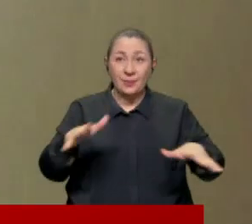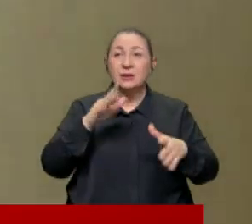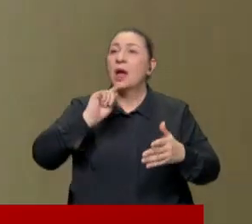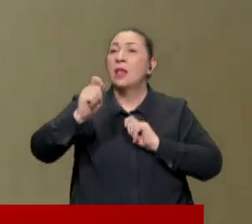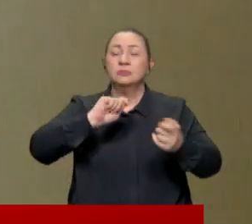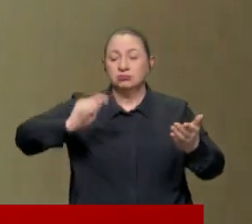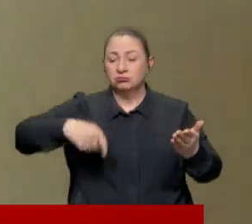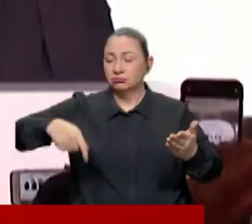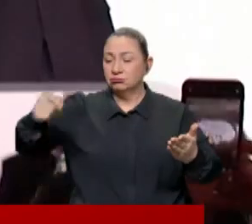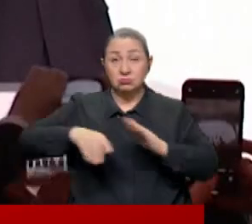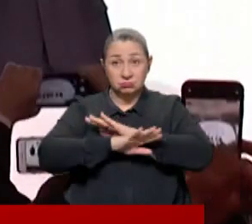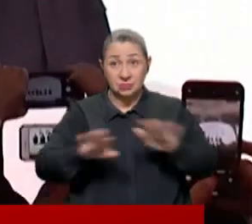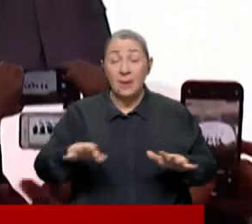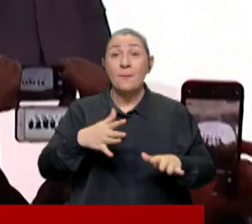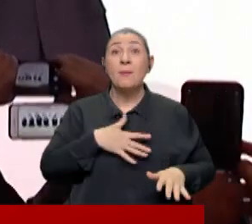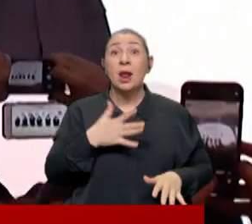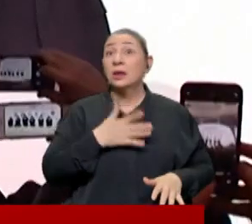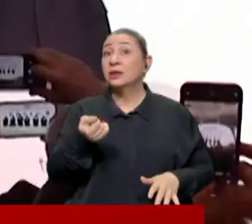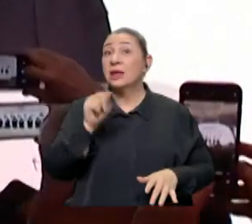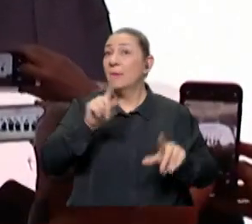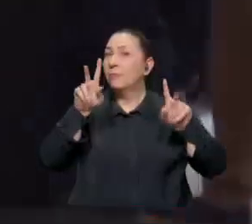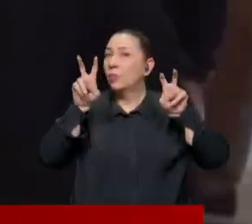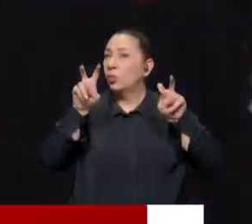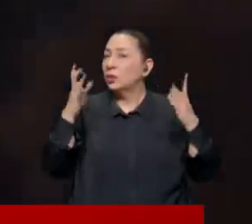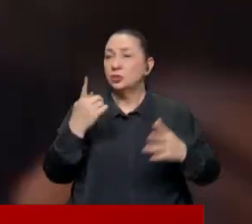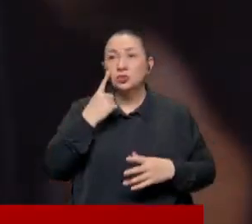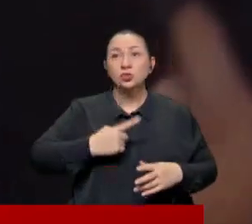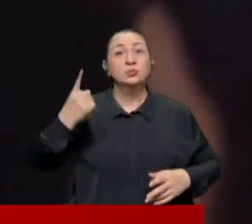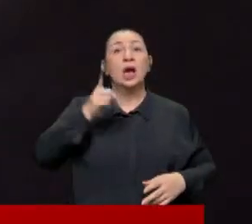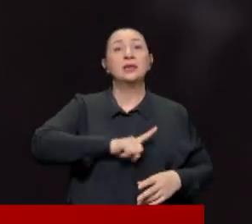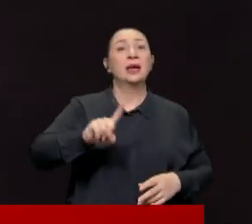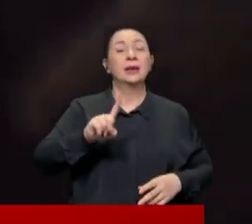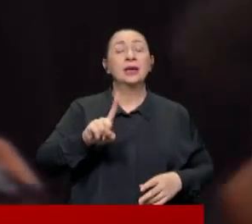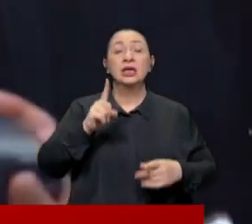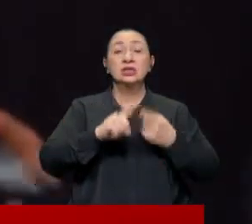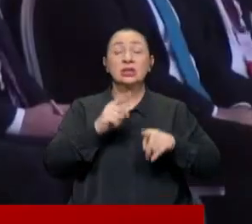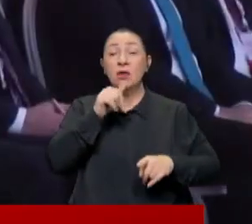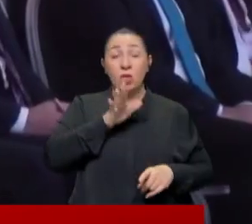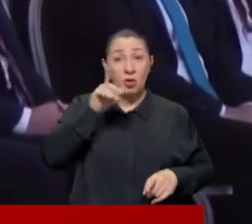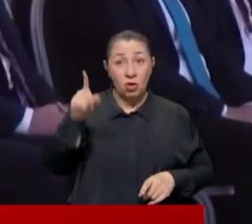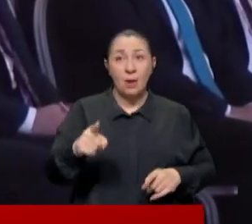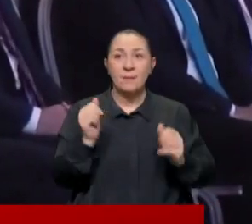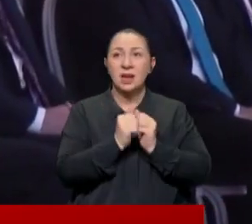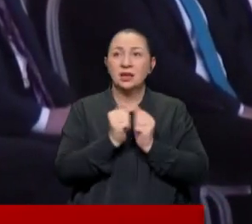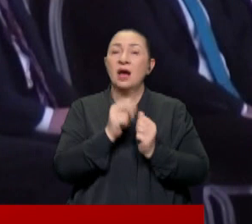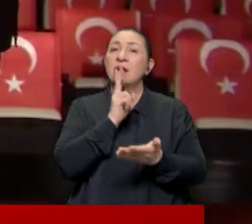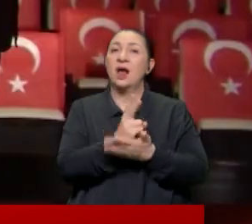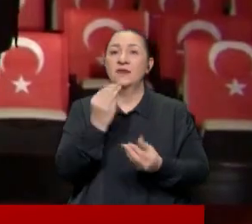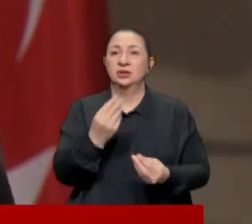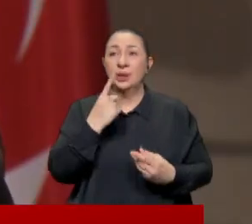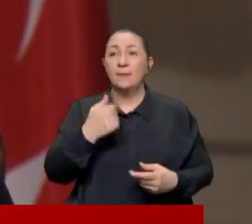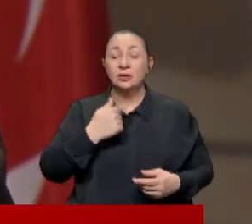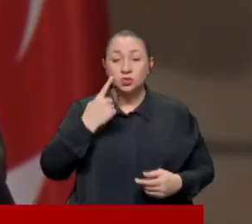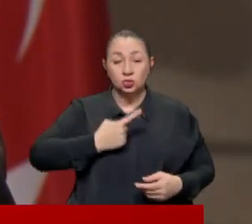mutabakatını imzalamasının ardından merak edilen bir diğer başlıkta Cumhurbaşkanlığı adaylığı. Kılıçdaroğlu birlikte karar vereceğiz dedi.